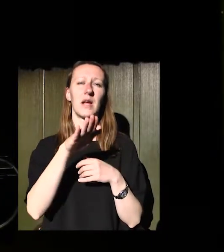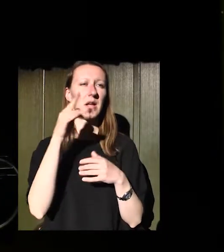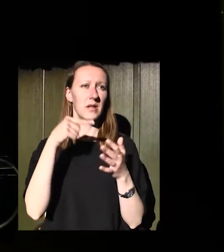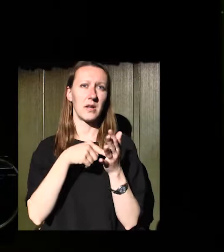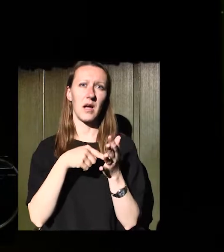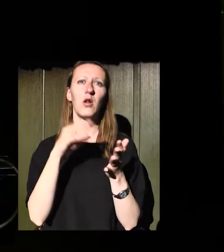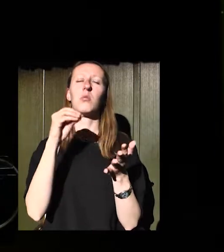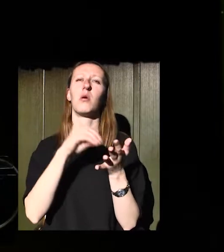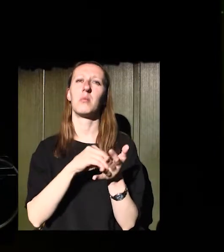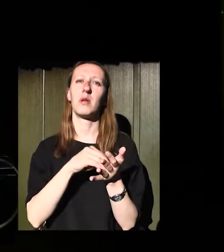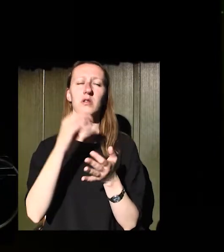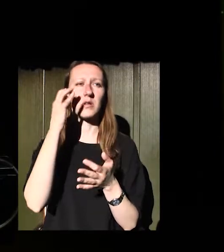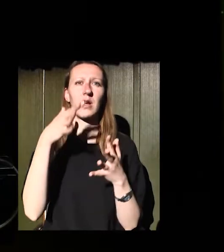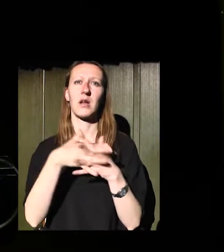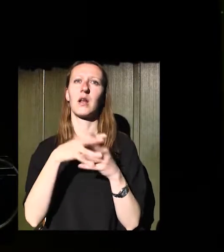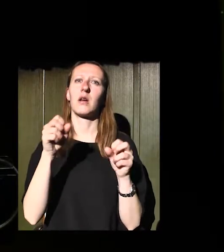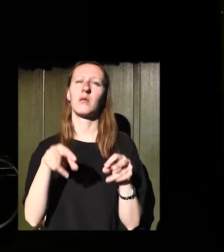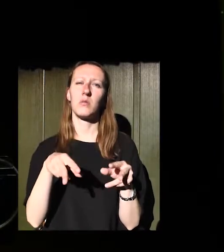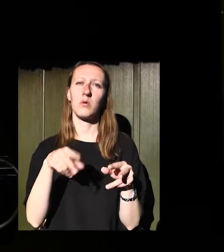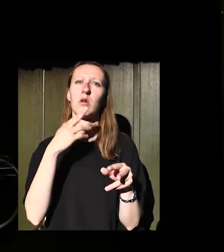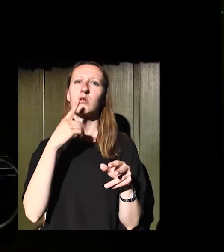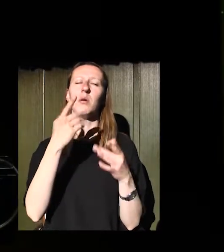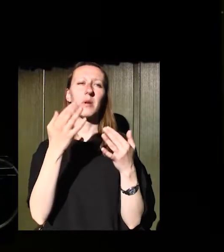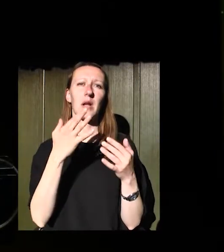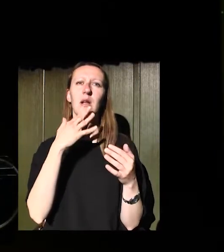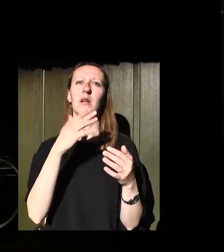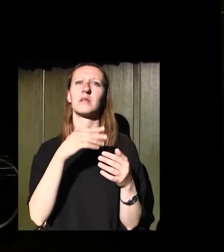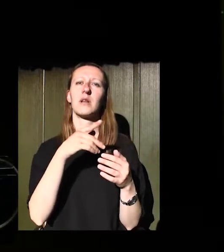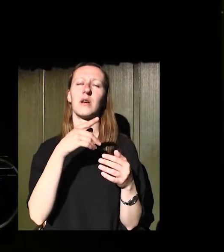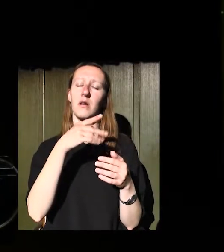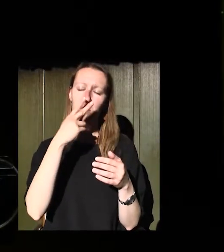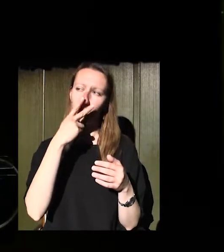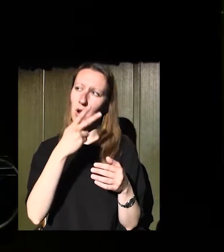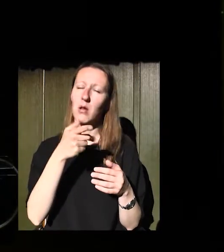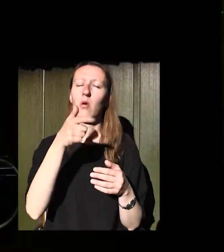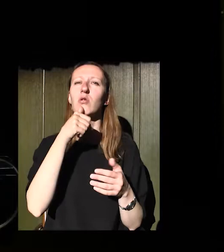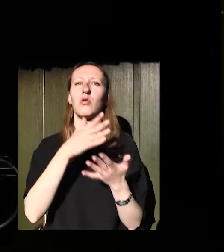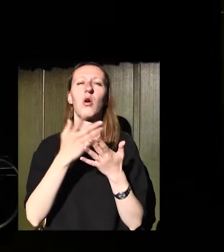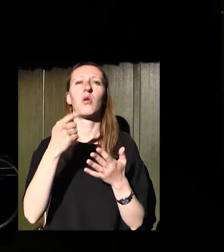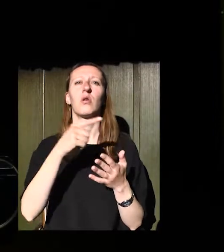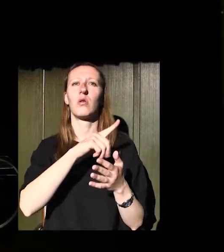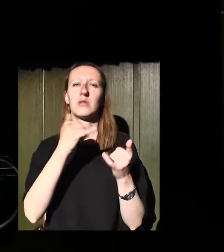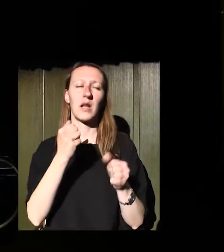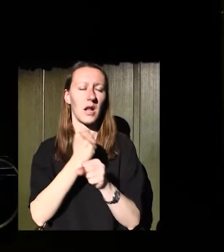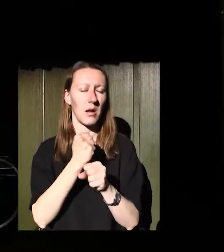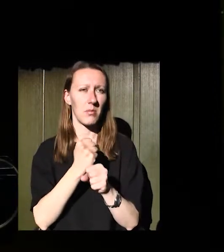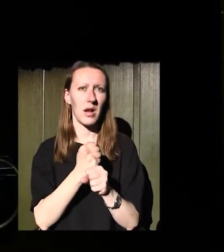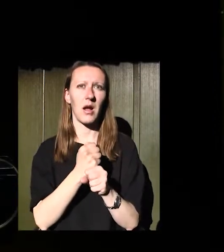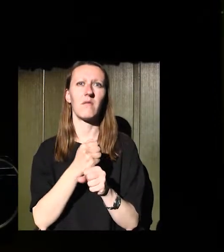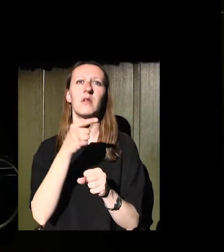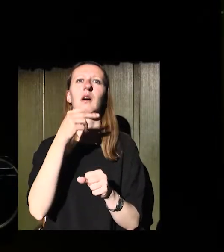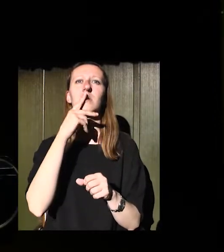na taj datum obilježavamo Dan grada Pule, što je prilika da se osvrnemo na ono što je u međuvremenu